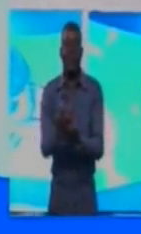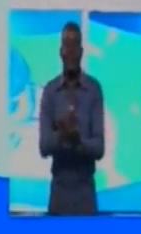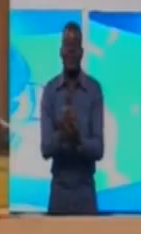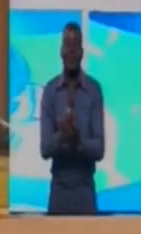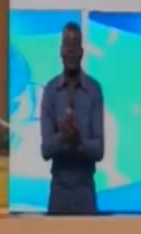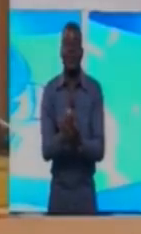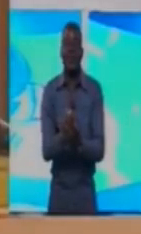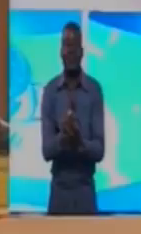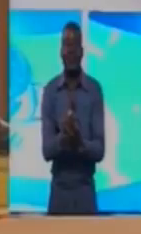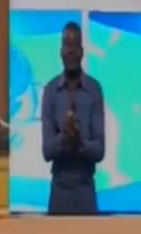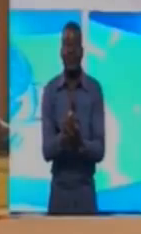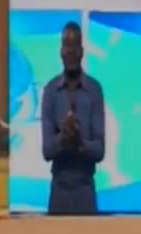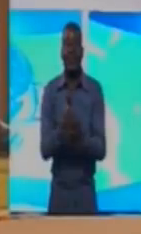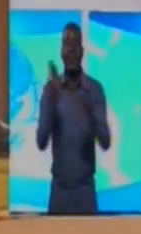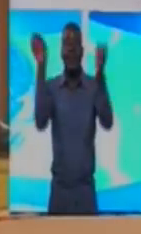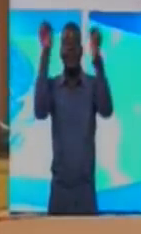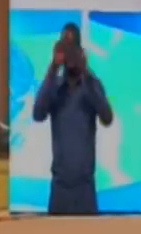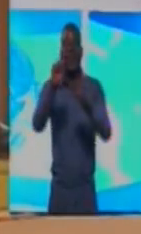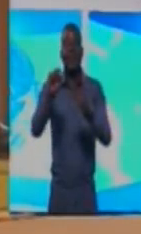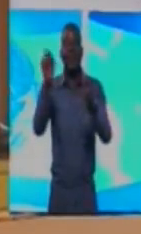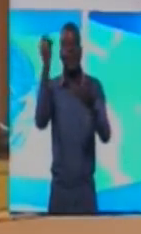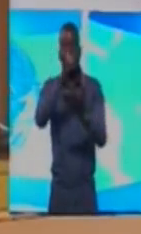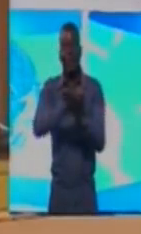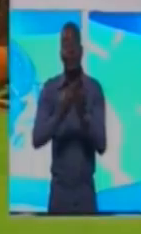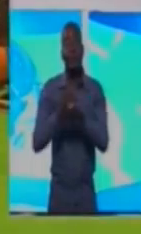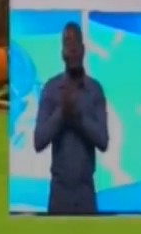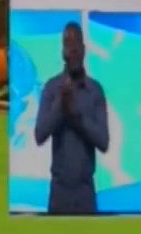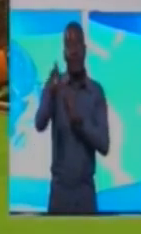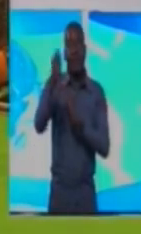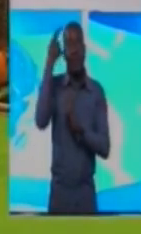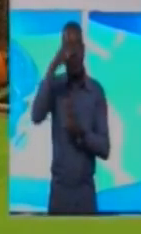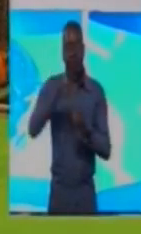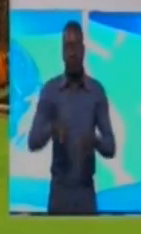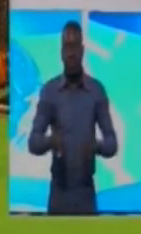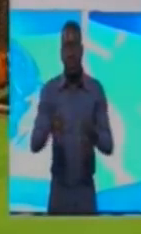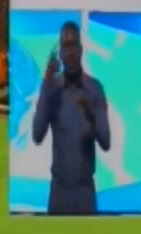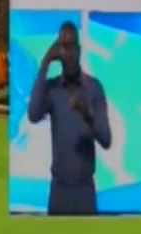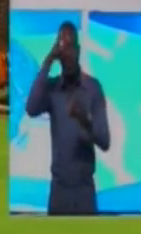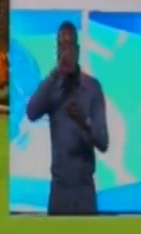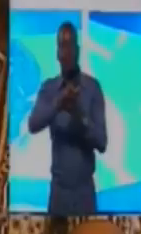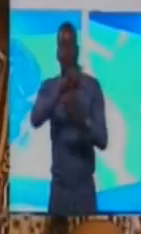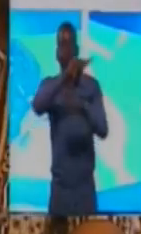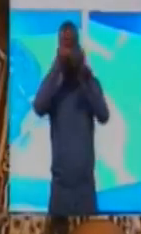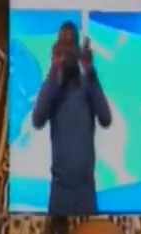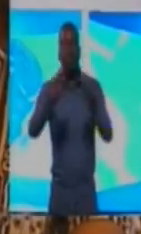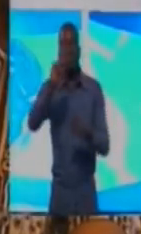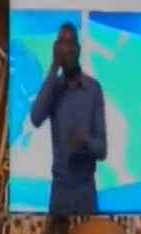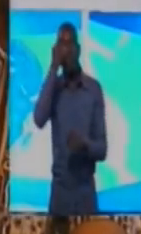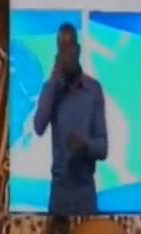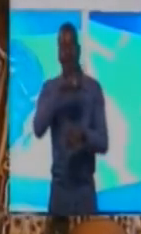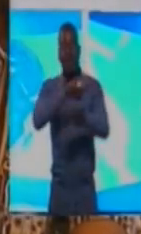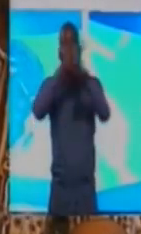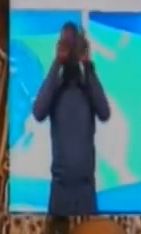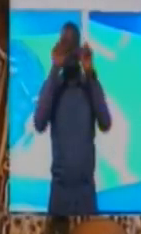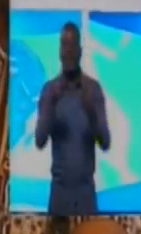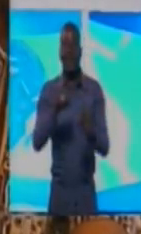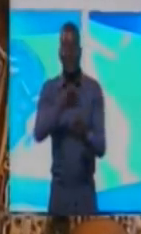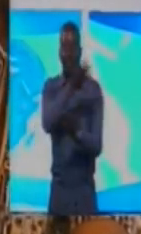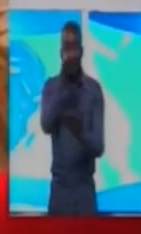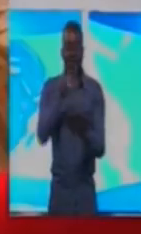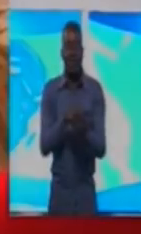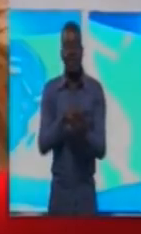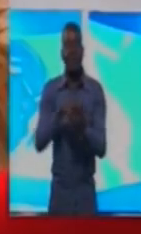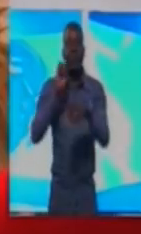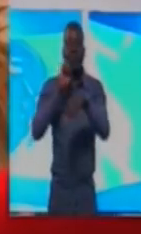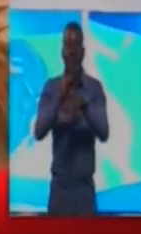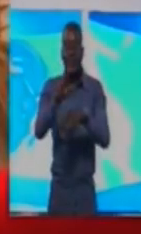explication. Des statistiques de qualité désagrégées pour orienter l'action gouvernementale, la question est au centre de cette deuxième session ordinaire